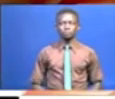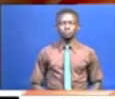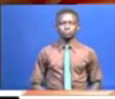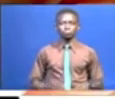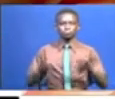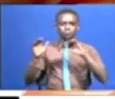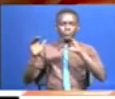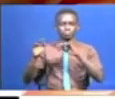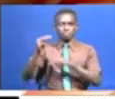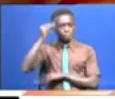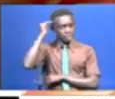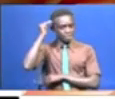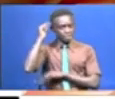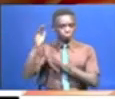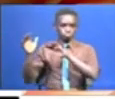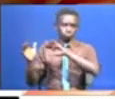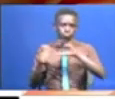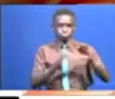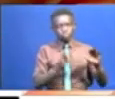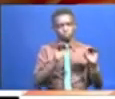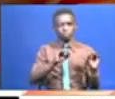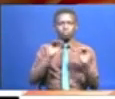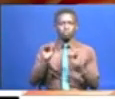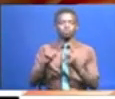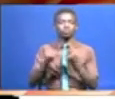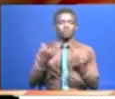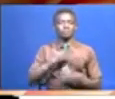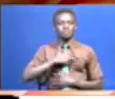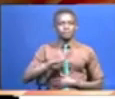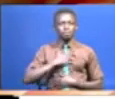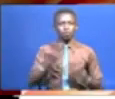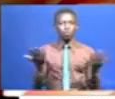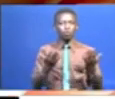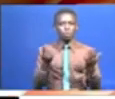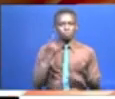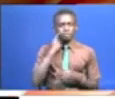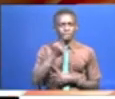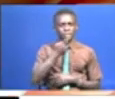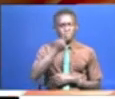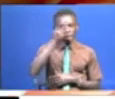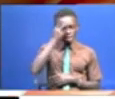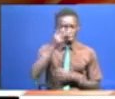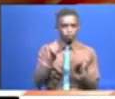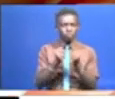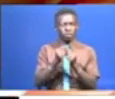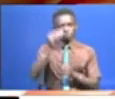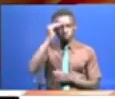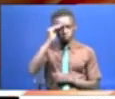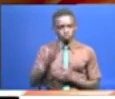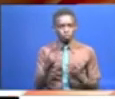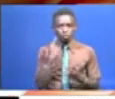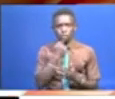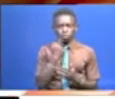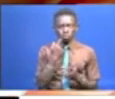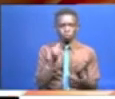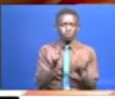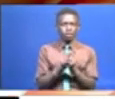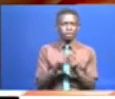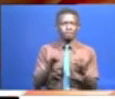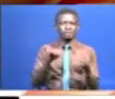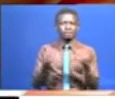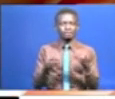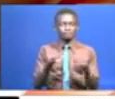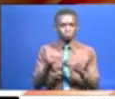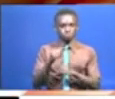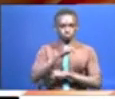Tuondoke Mandera tufululize hadi kwenye gatuzi la Samburu ambapo wazazi na wanafunzi wa shule ya watoto walio na ulemavu ya Seneya huko